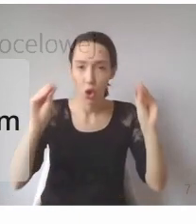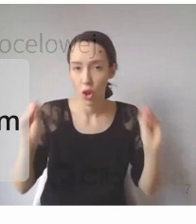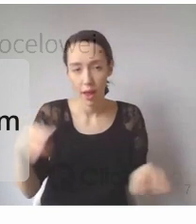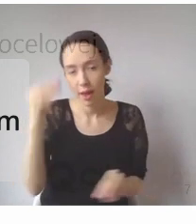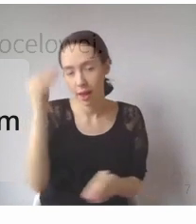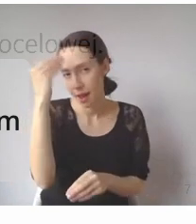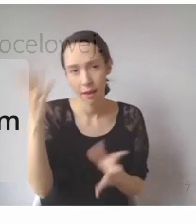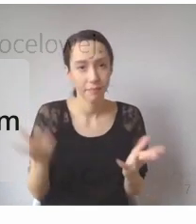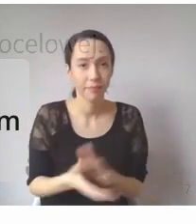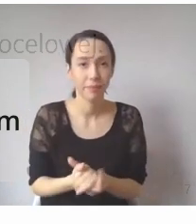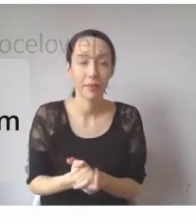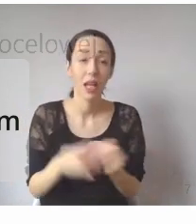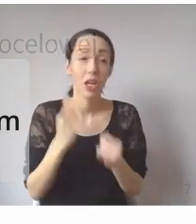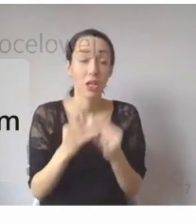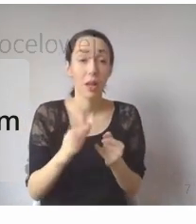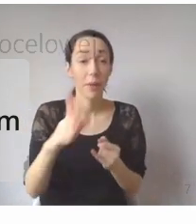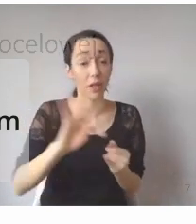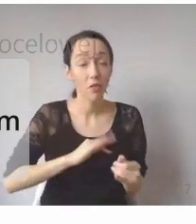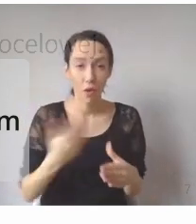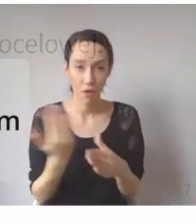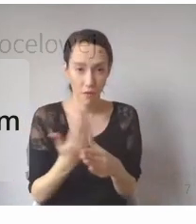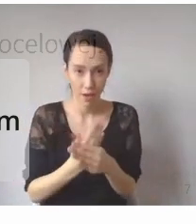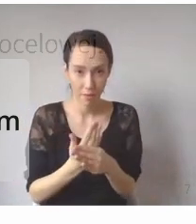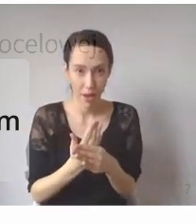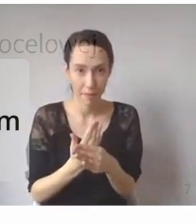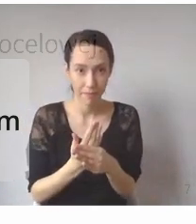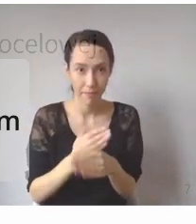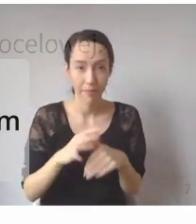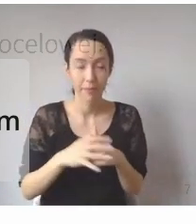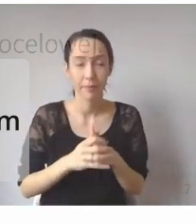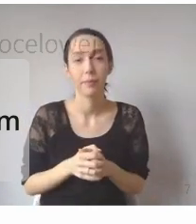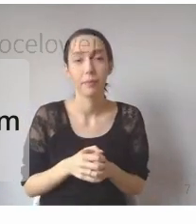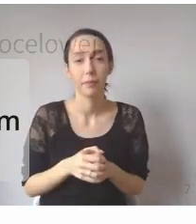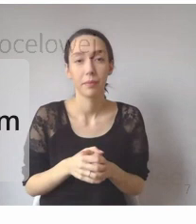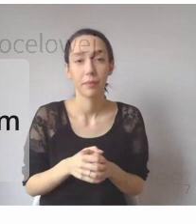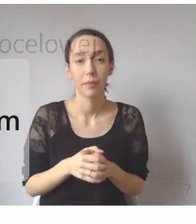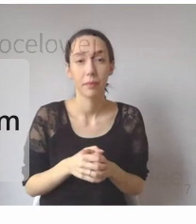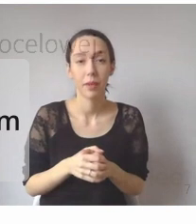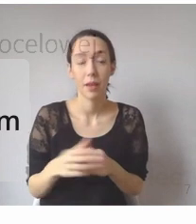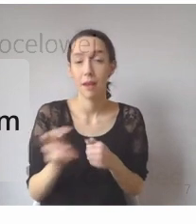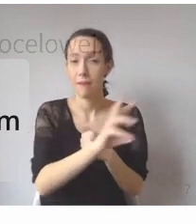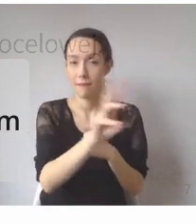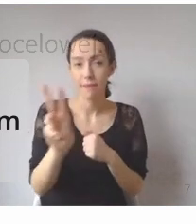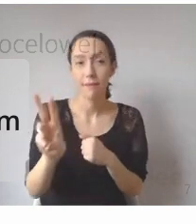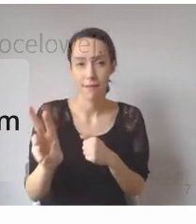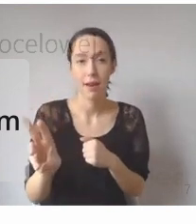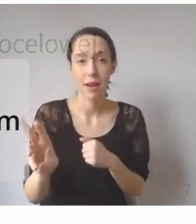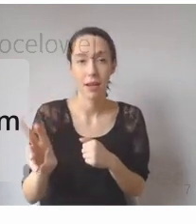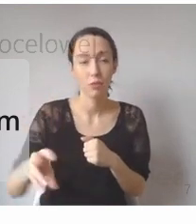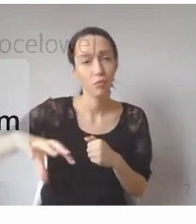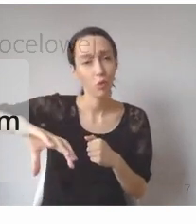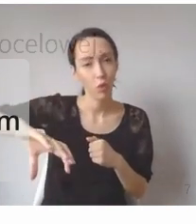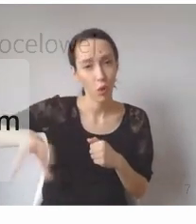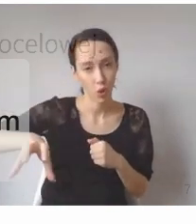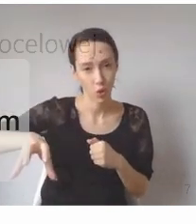macie własną działalność gospodarczą lub taką działalność chcielibyście założyć, to waszym potencjalnym odbiorcą będzie tutaj